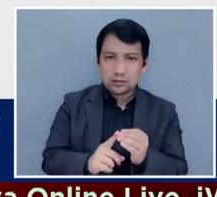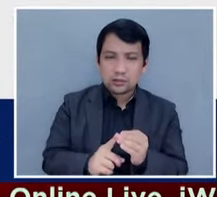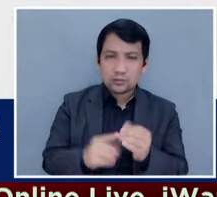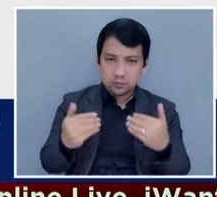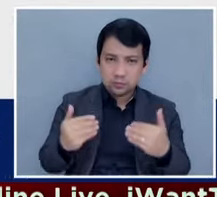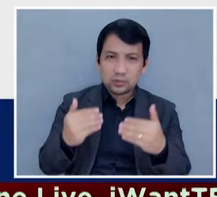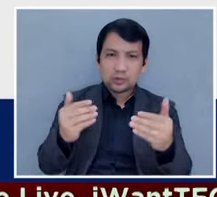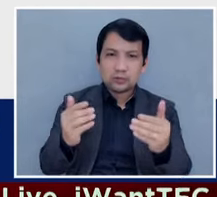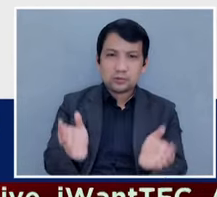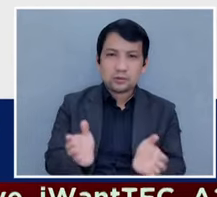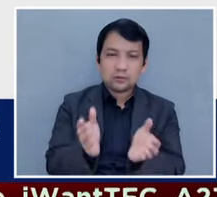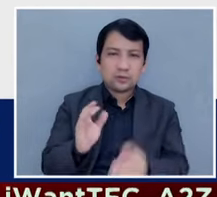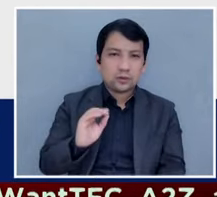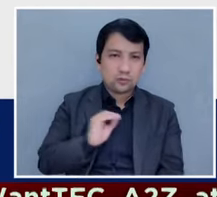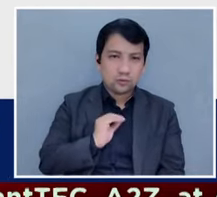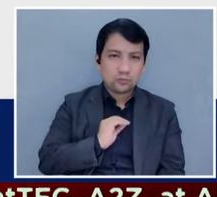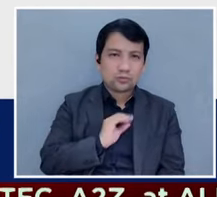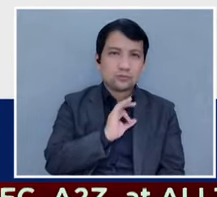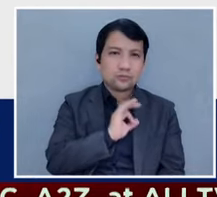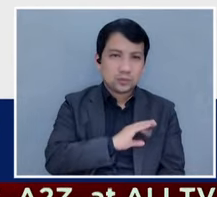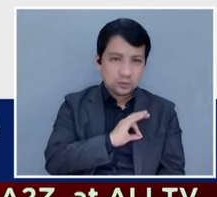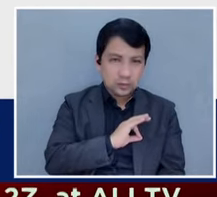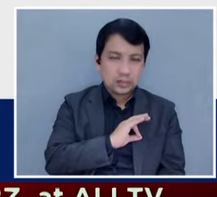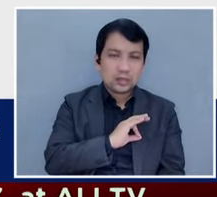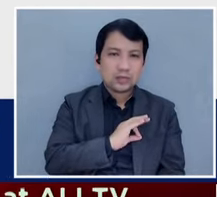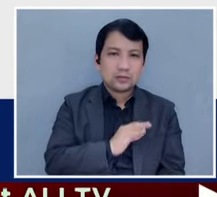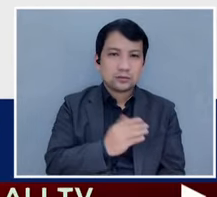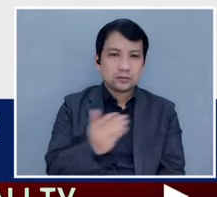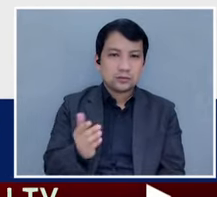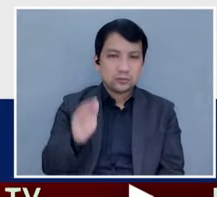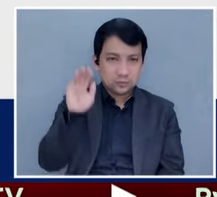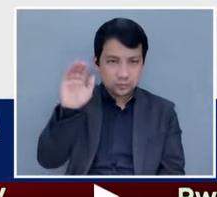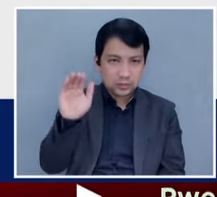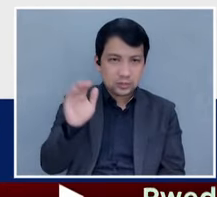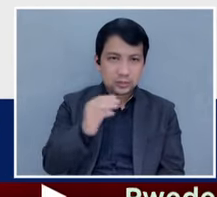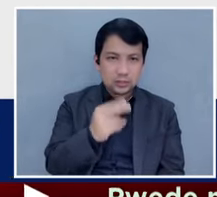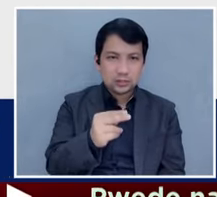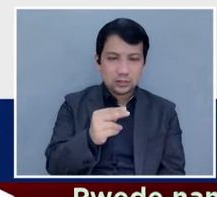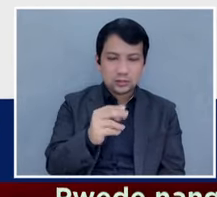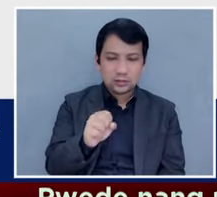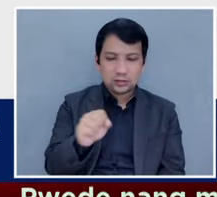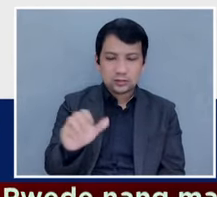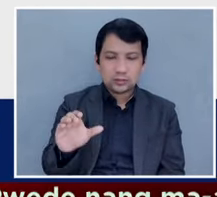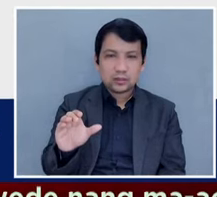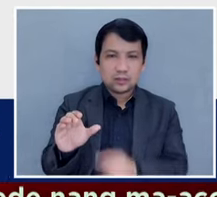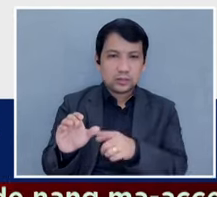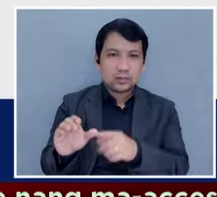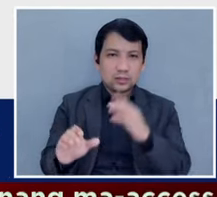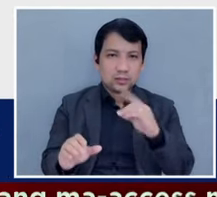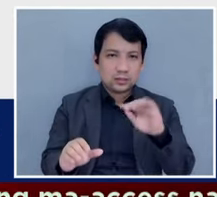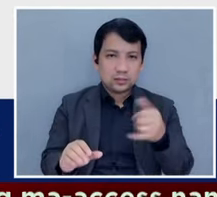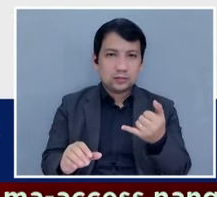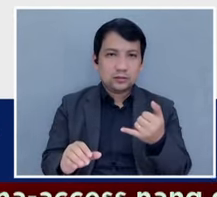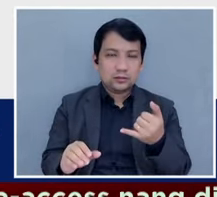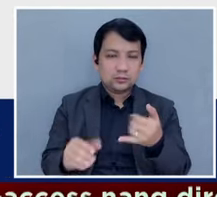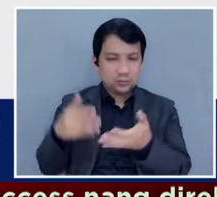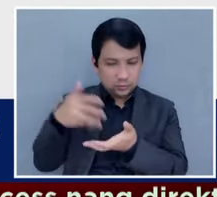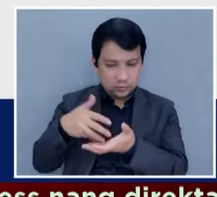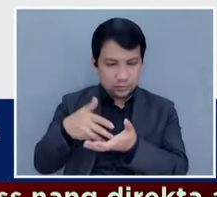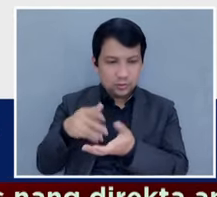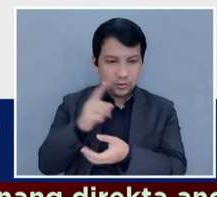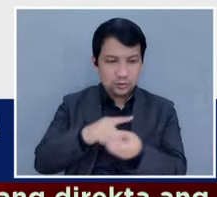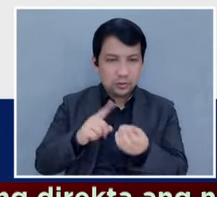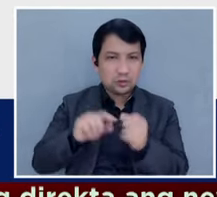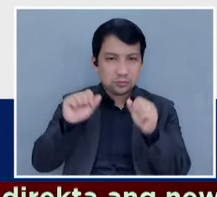ng pansariling interes. Dahil dito umapela ang NSC sa Justice Department na pag-aralan ang